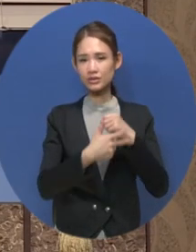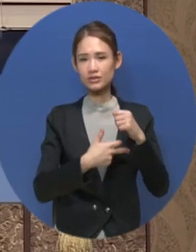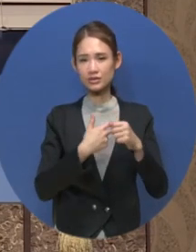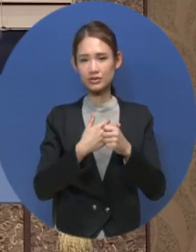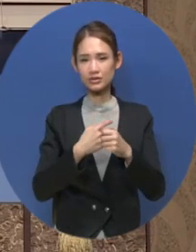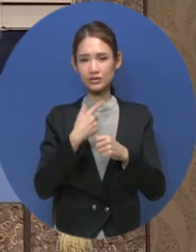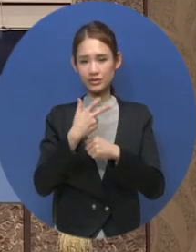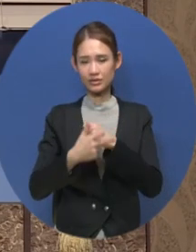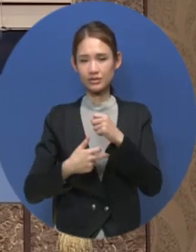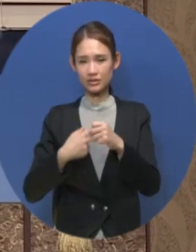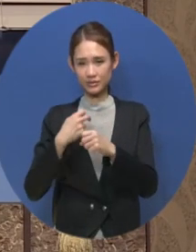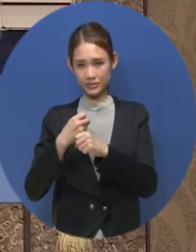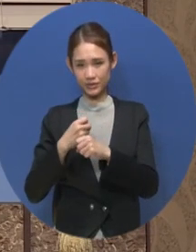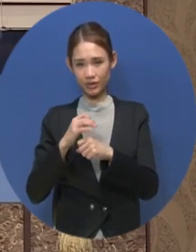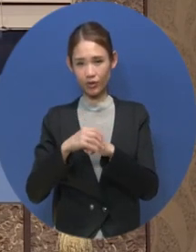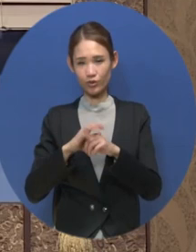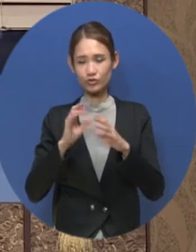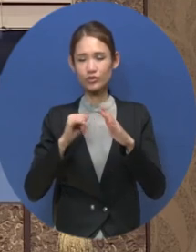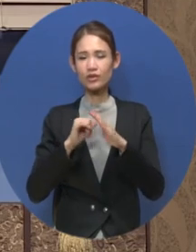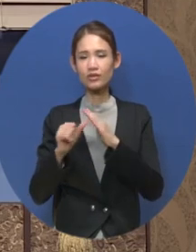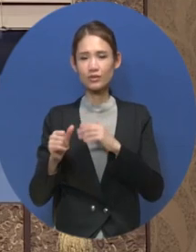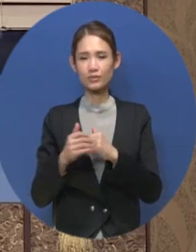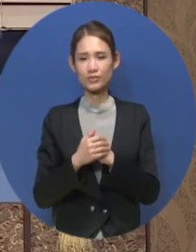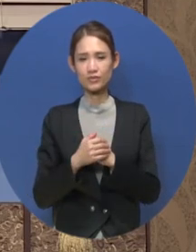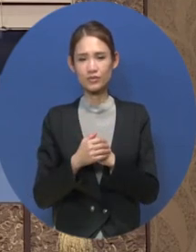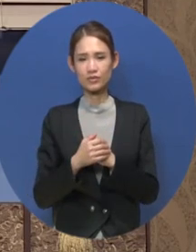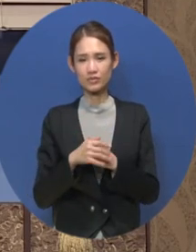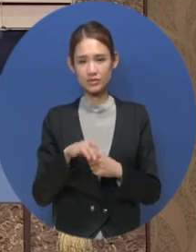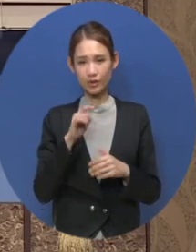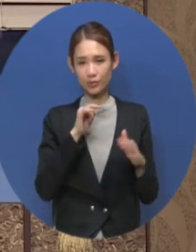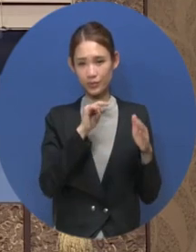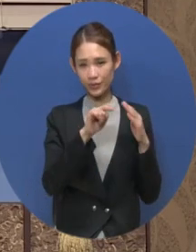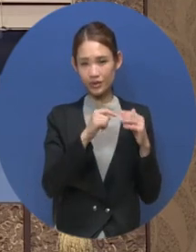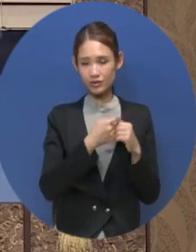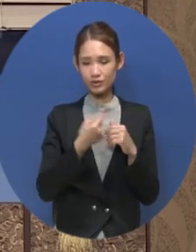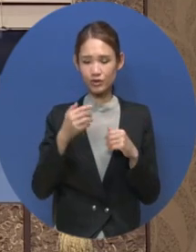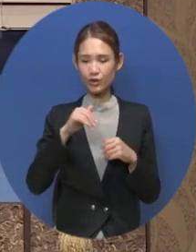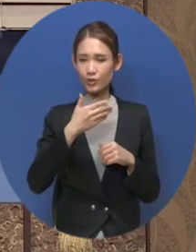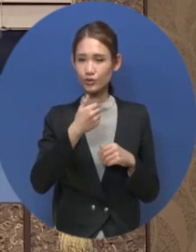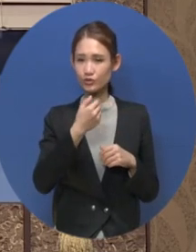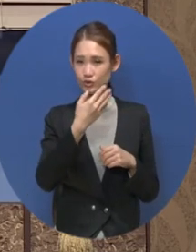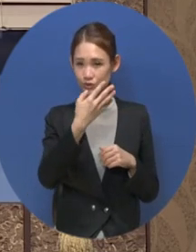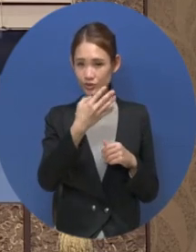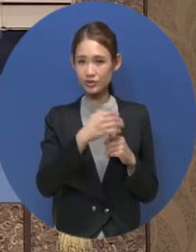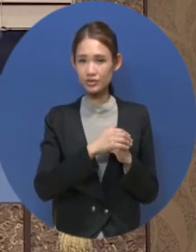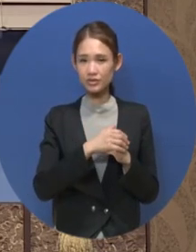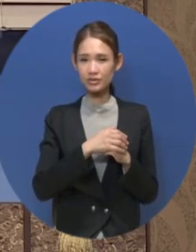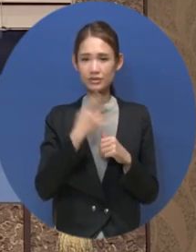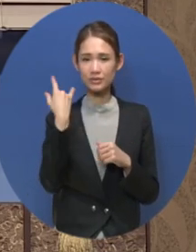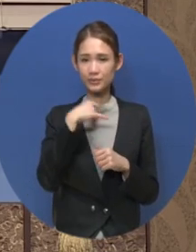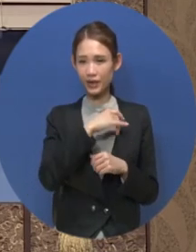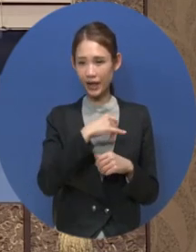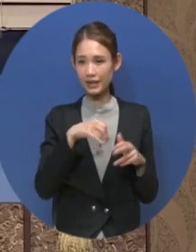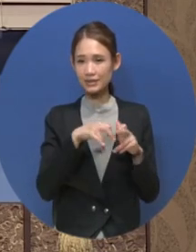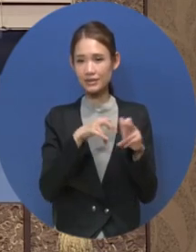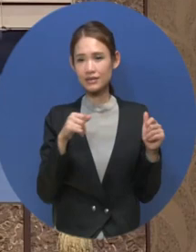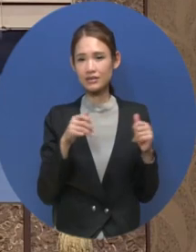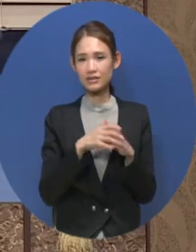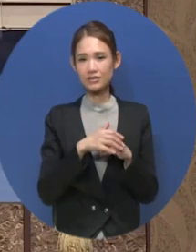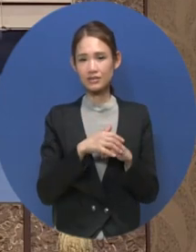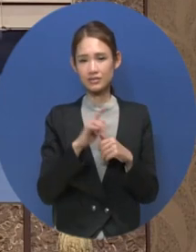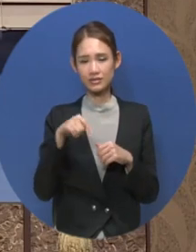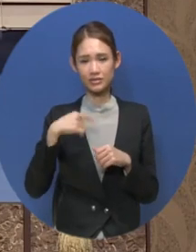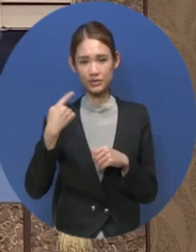12년을 따져보니까 국가대표를 했더라고요. 그래서 처음 나갔던 게 이제 94년도 베이징 장애인 아시아 경기 때, 네.